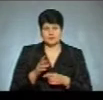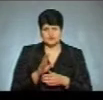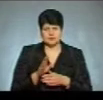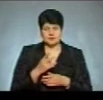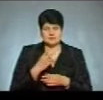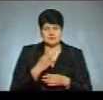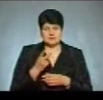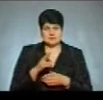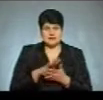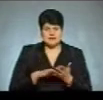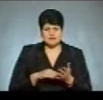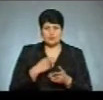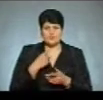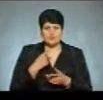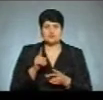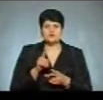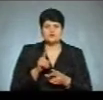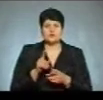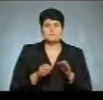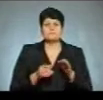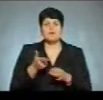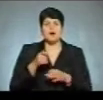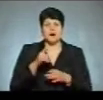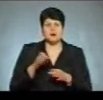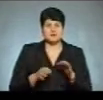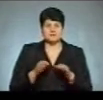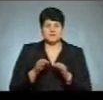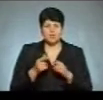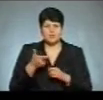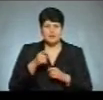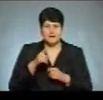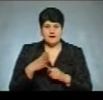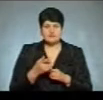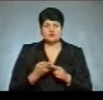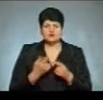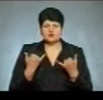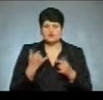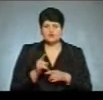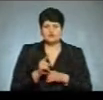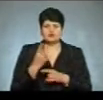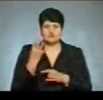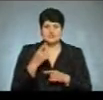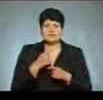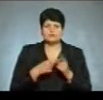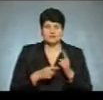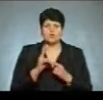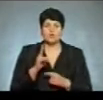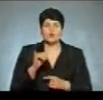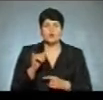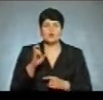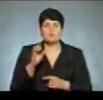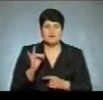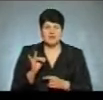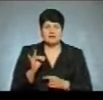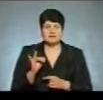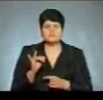глядач говорила про те, що про природний газ, то на сьогоднішній норма складає 4,5 куба